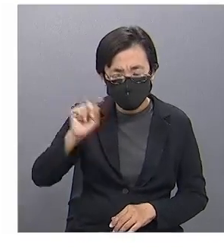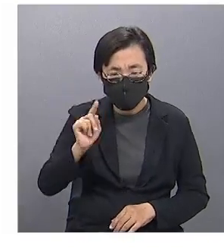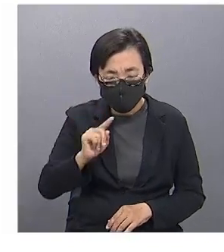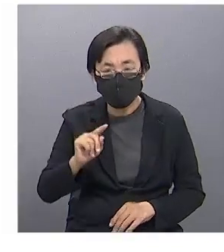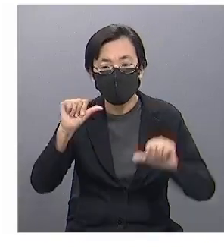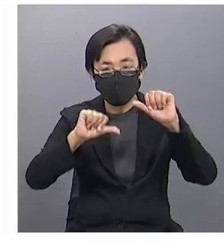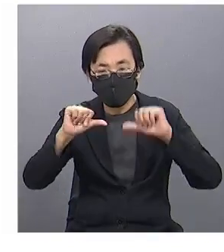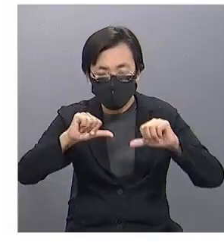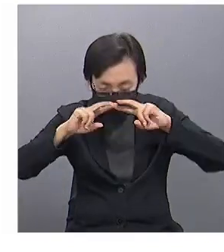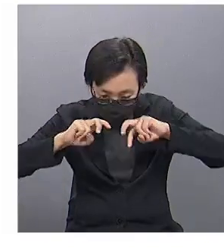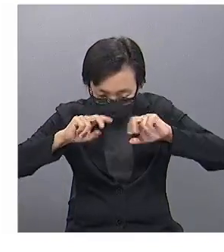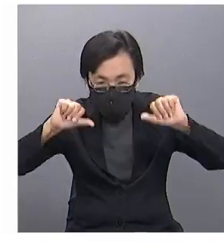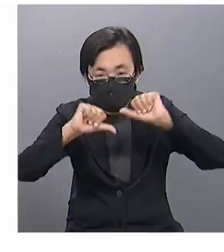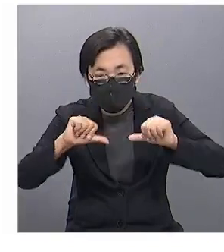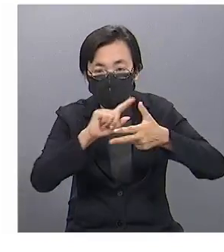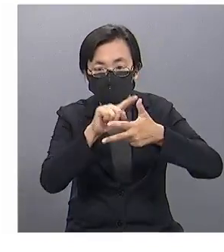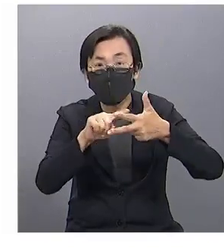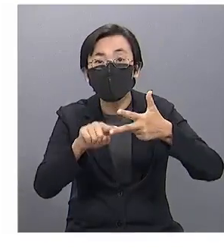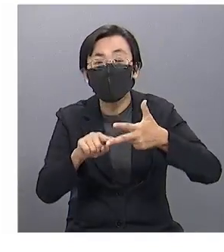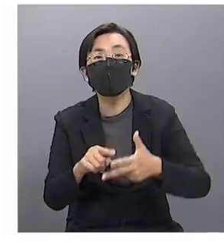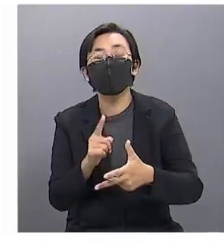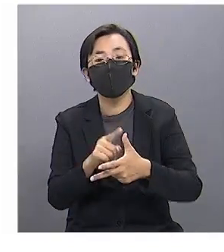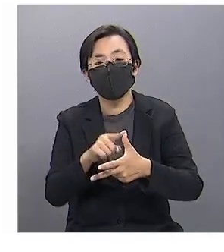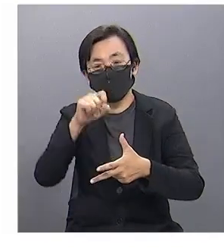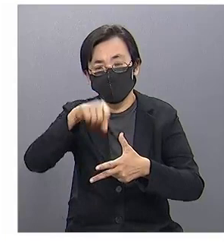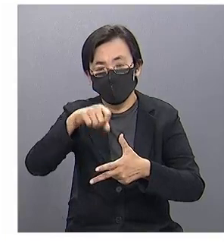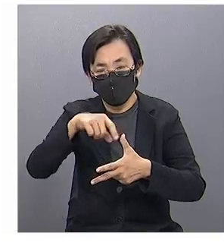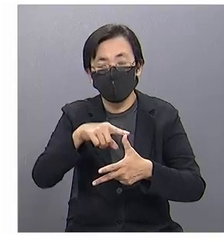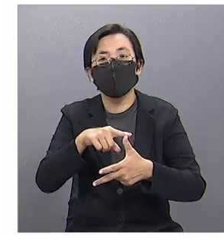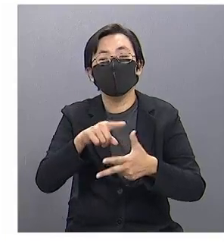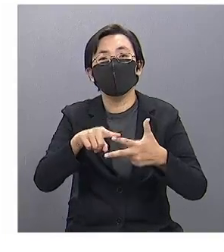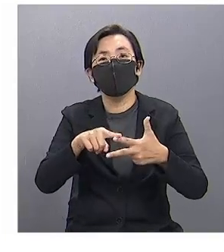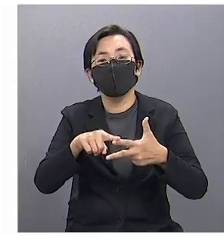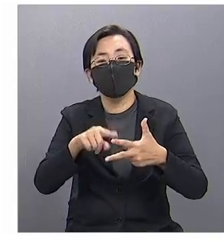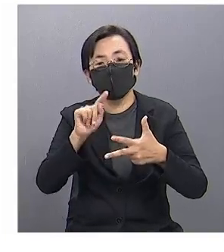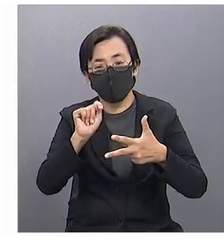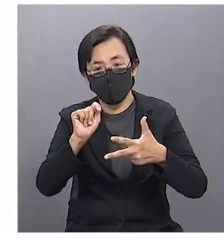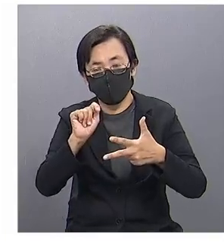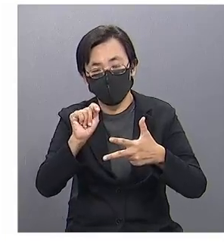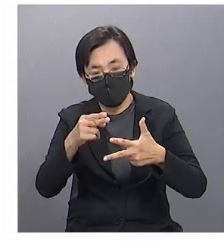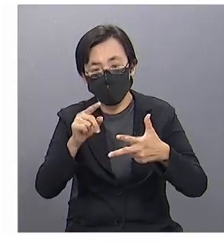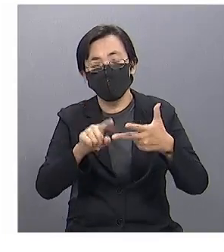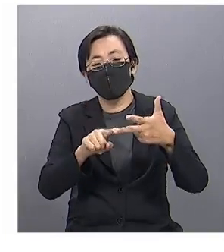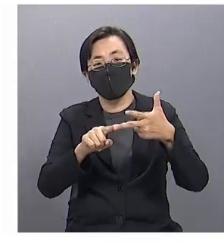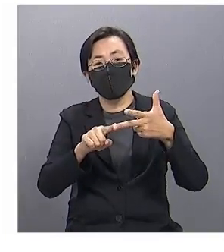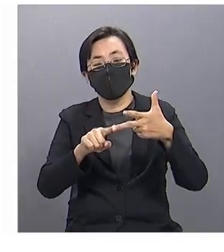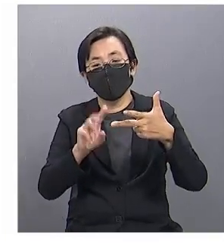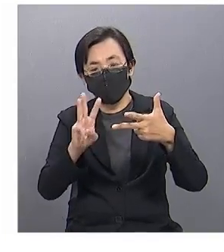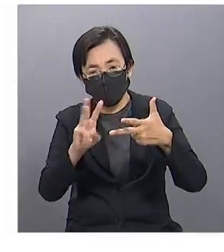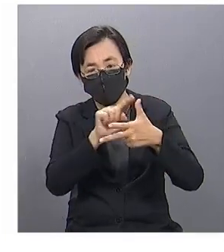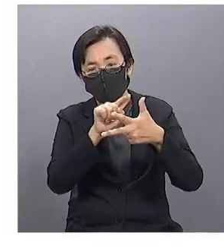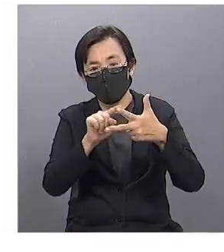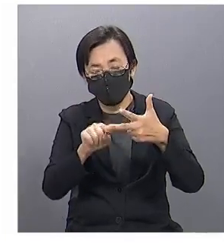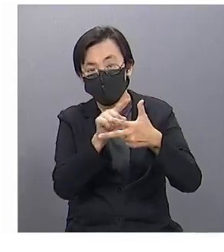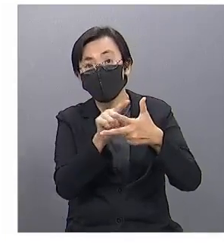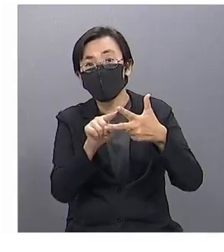ก็คือซิลเดนาฟินนะคะแล้วก็ทาเดลาฟินนะคะแล้วก็วาเดนาฟินนะคะก็คือชื่อย